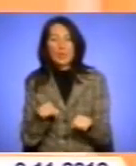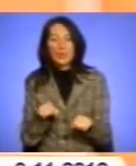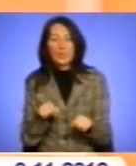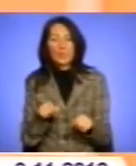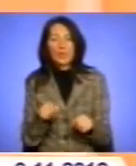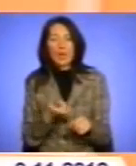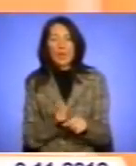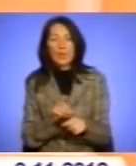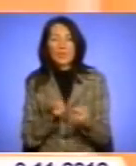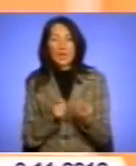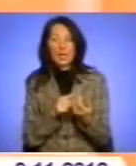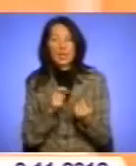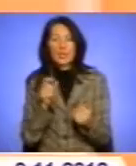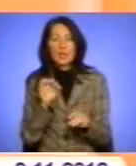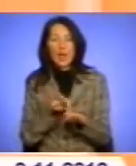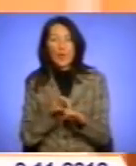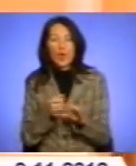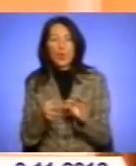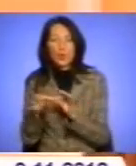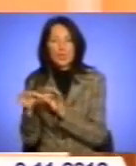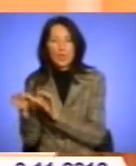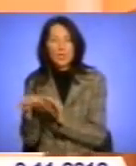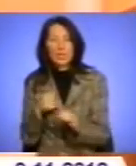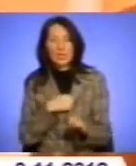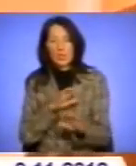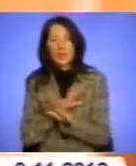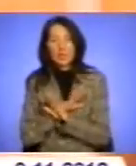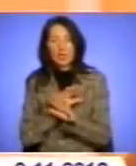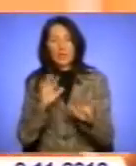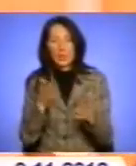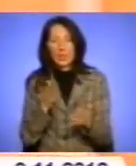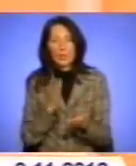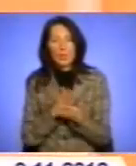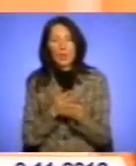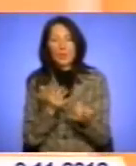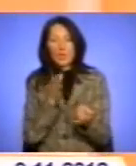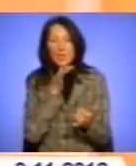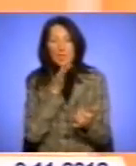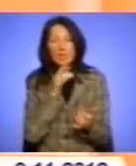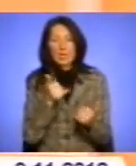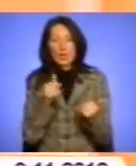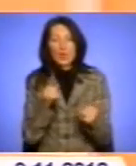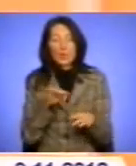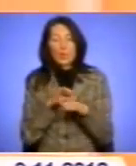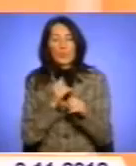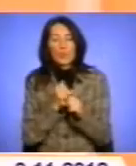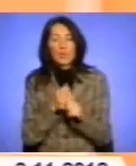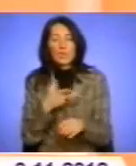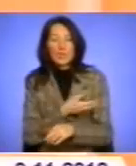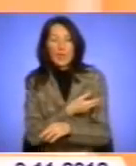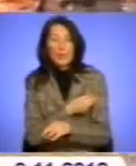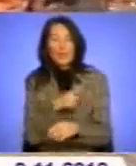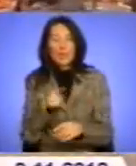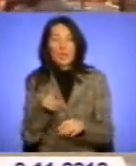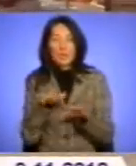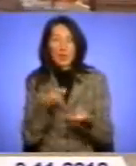можлива більша кількість хворих, ускладнень, на жаль, летальних випадків. Це ми маємо ще час для того, щоб провести щеплення і інші заходи